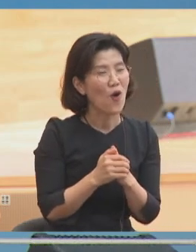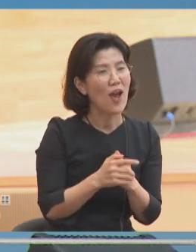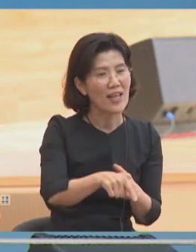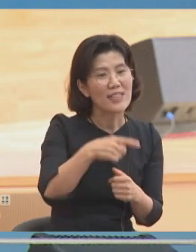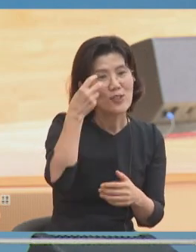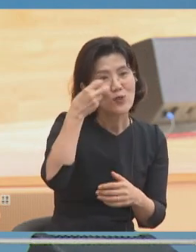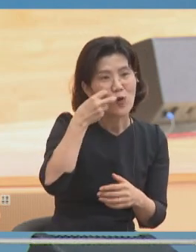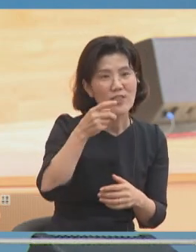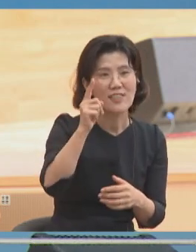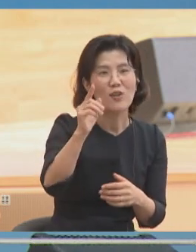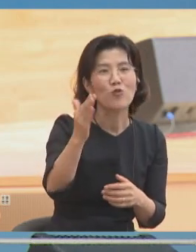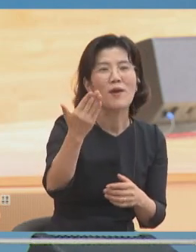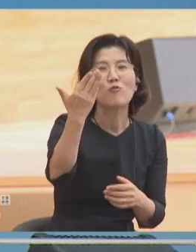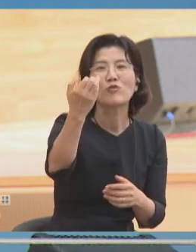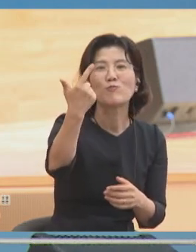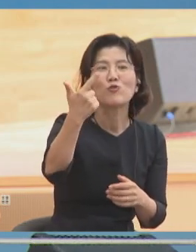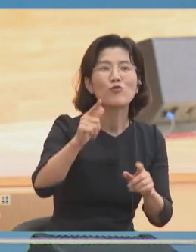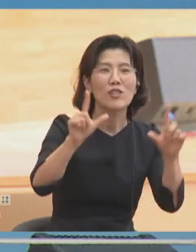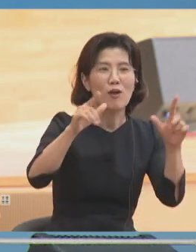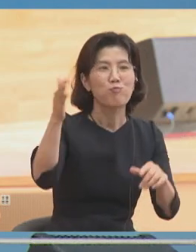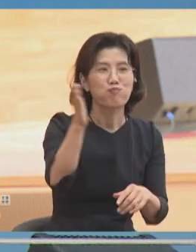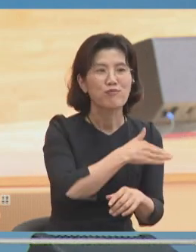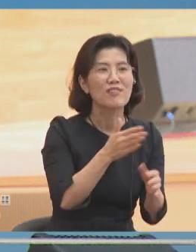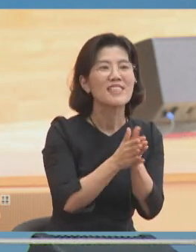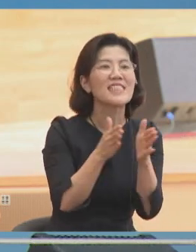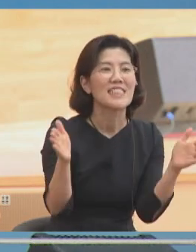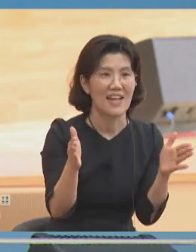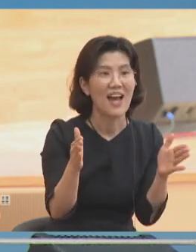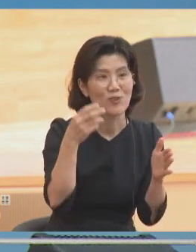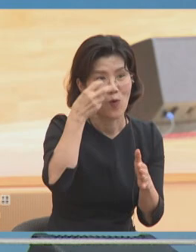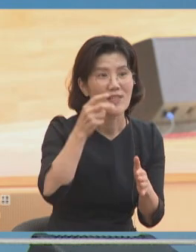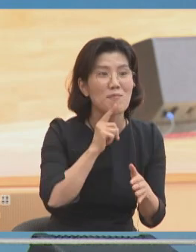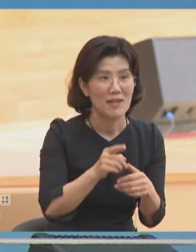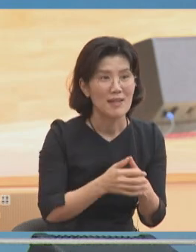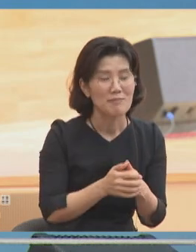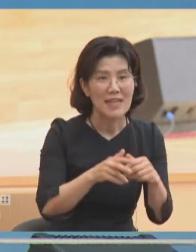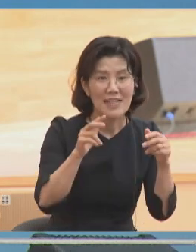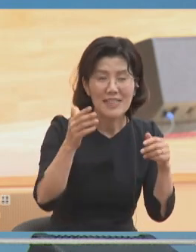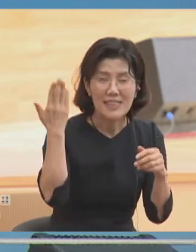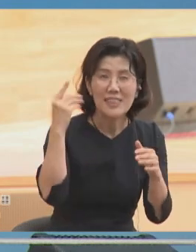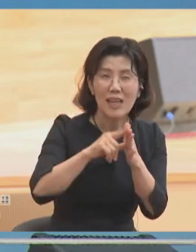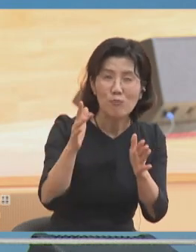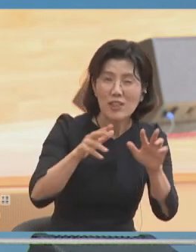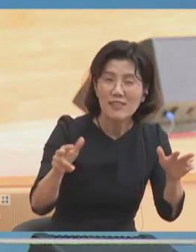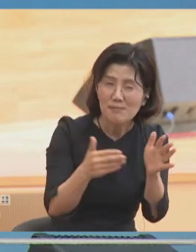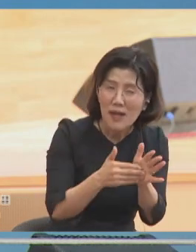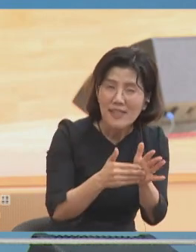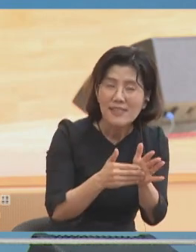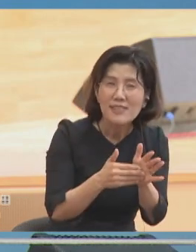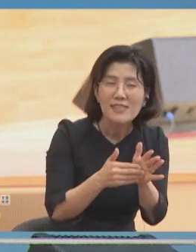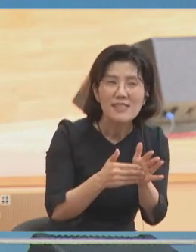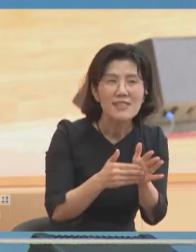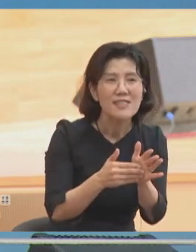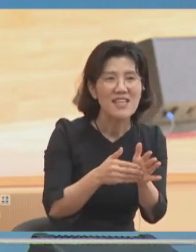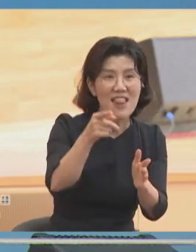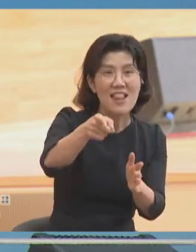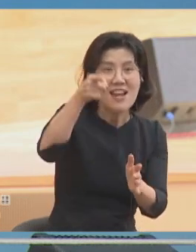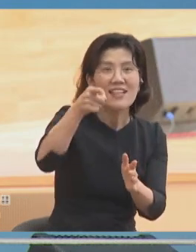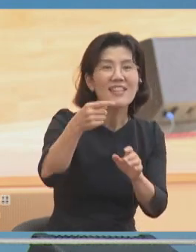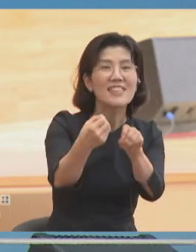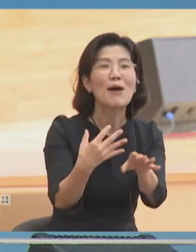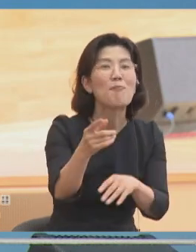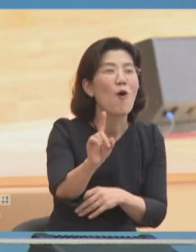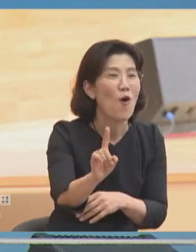조사는 1996년부터 시행된 조사인데 그때부터 지금까지이 질문에 대한 1등